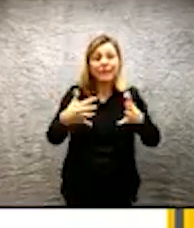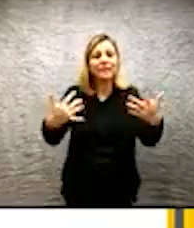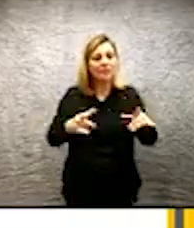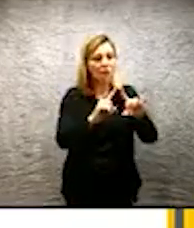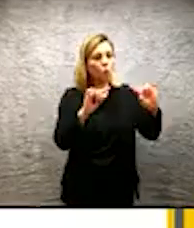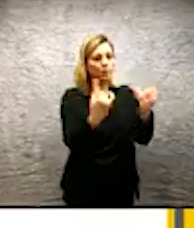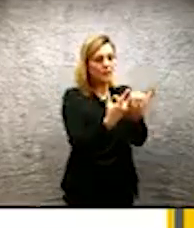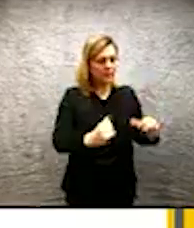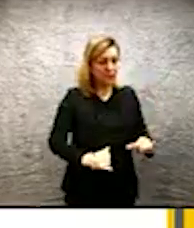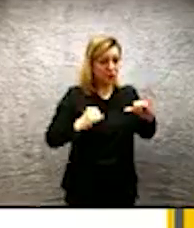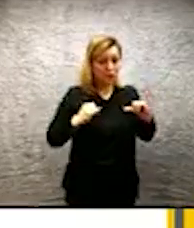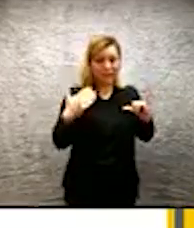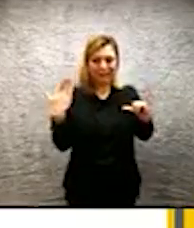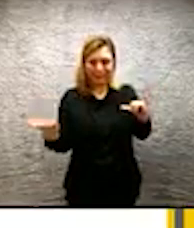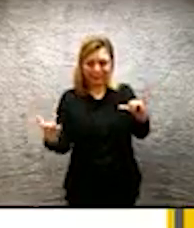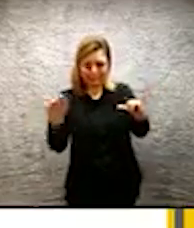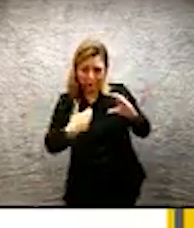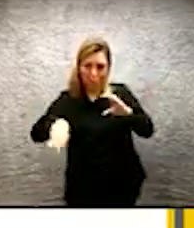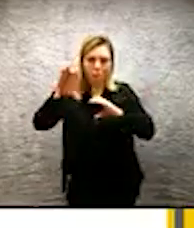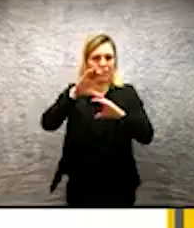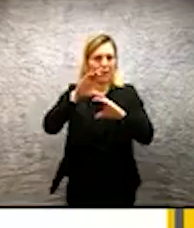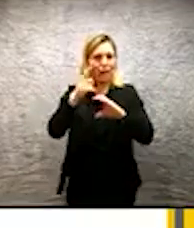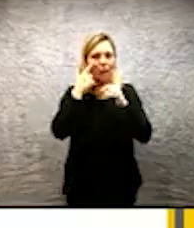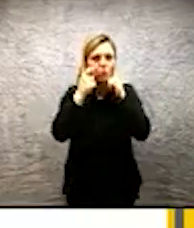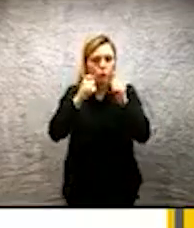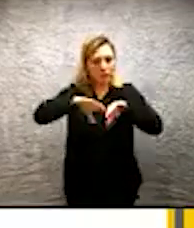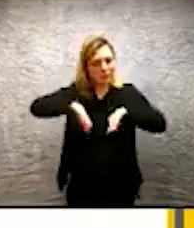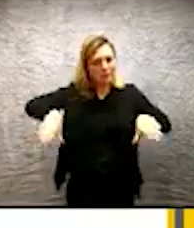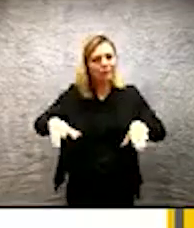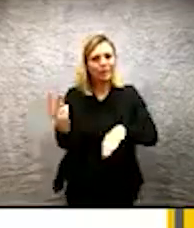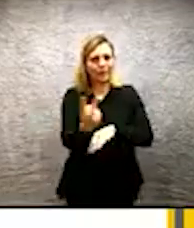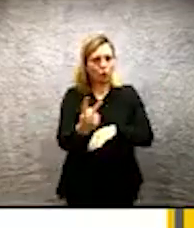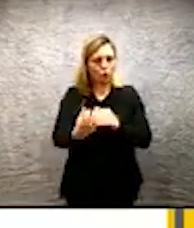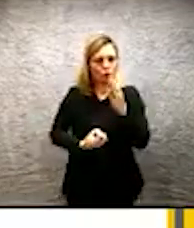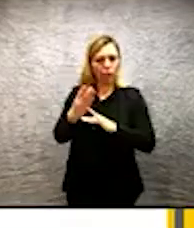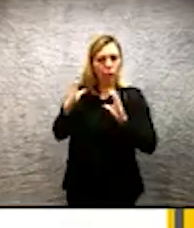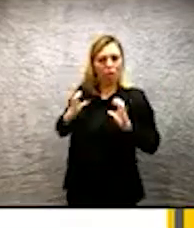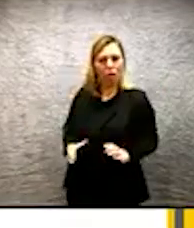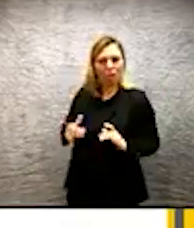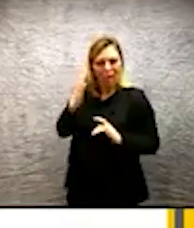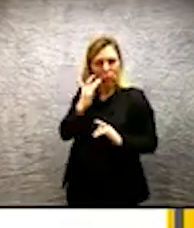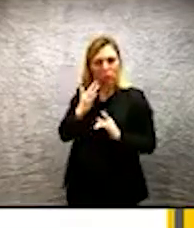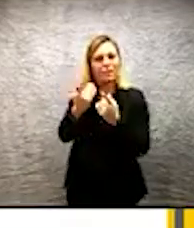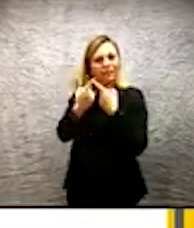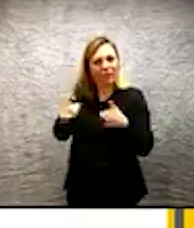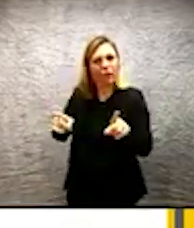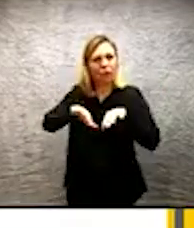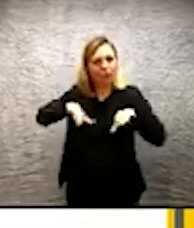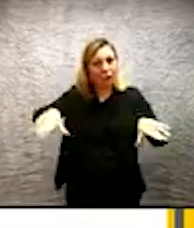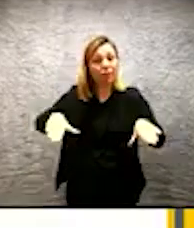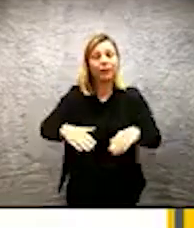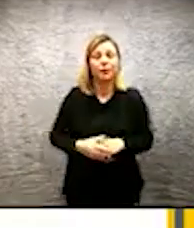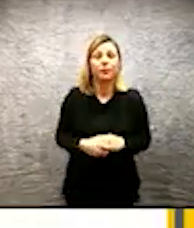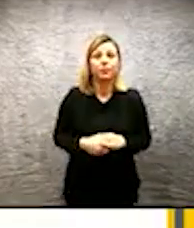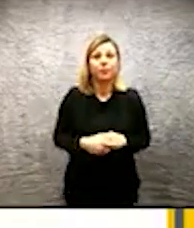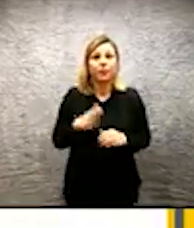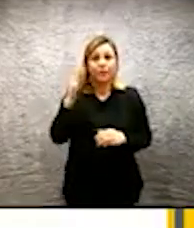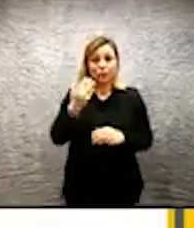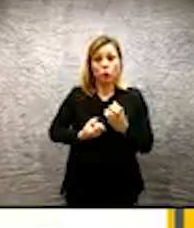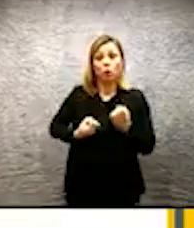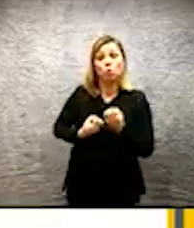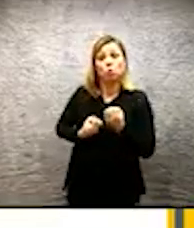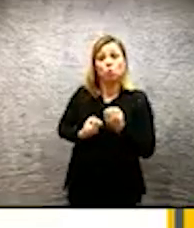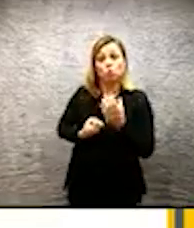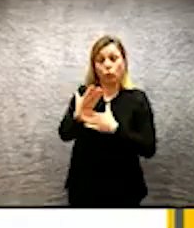bien dissocier le comité des jeunes de Vambrechy du nouveau club ado ici exposé. Cette nouvelle offre, c'est une offre d'accueil